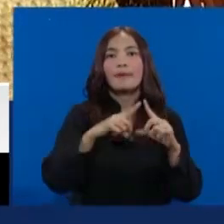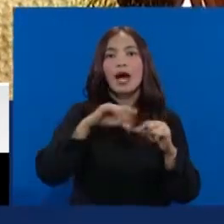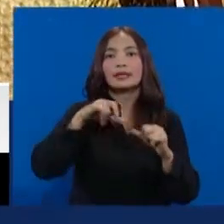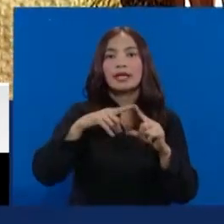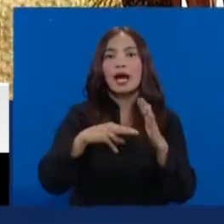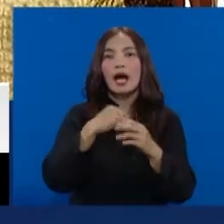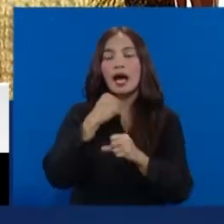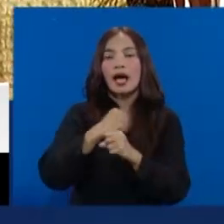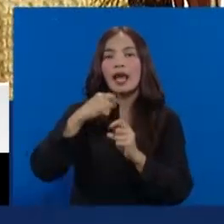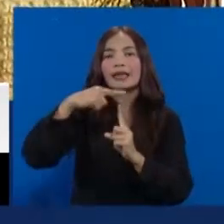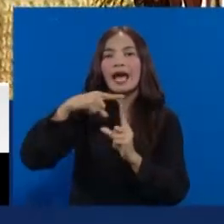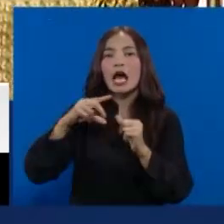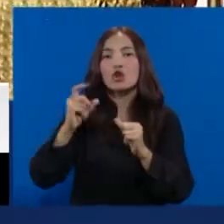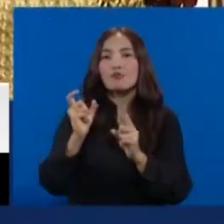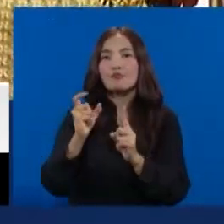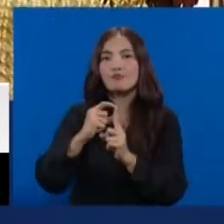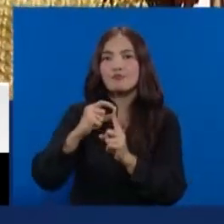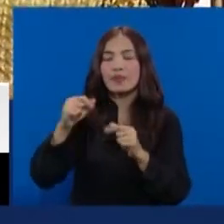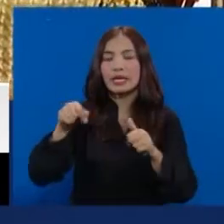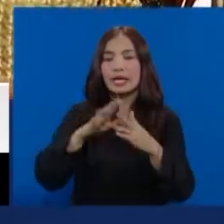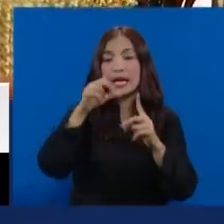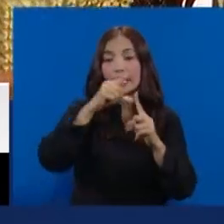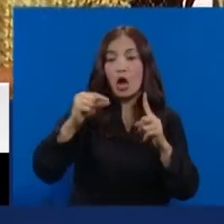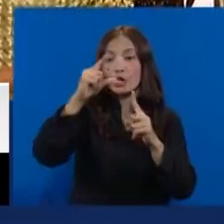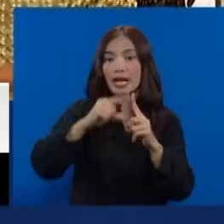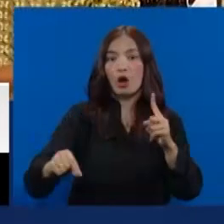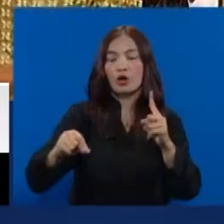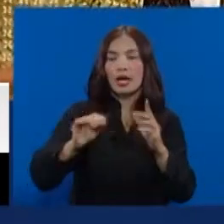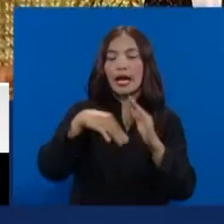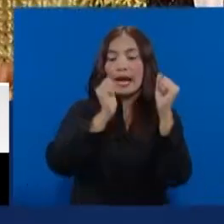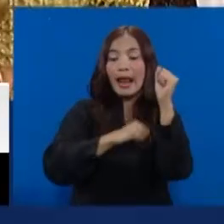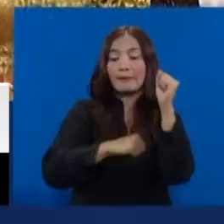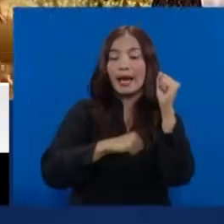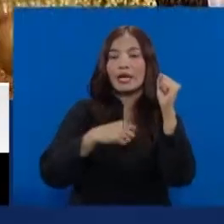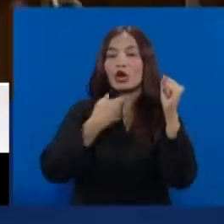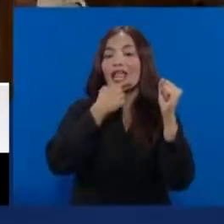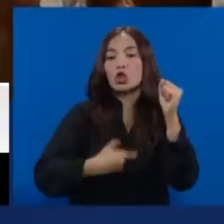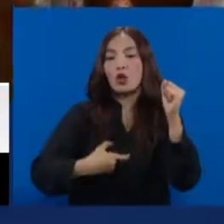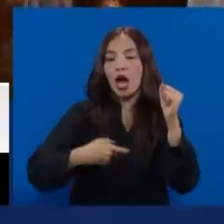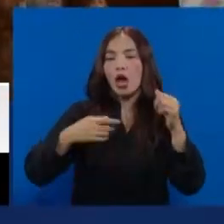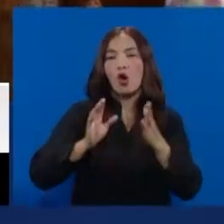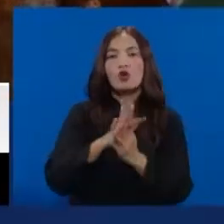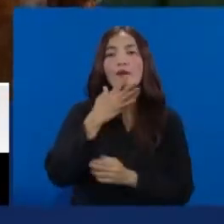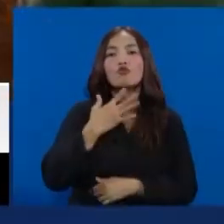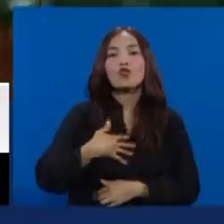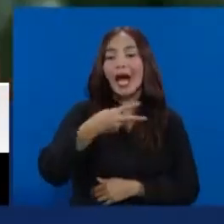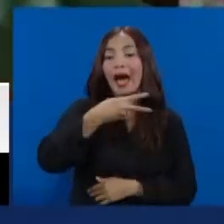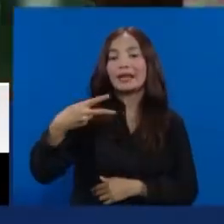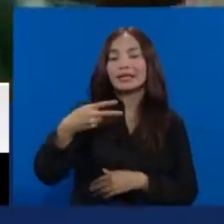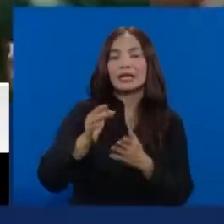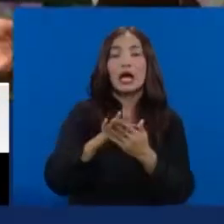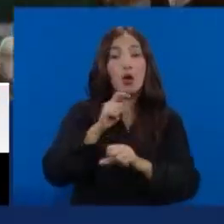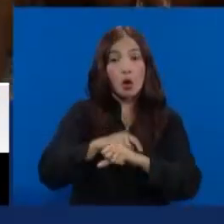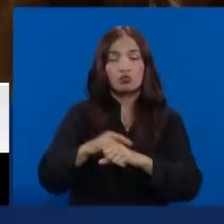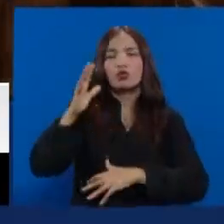pemasangan BKTP dengan daun kelapa yang tua yang memiliki makna. Diharapkan nantinya